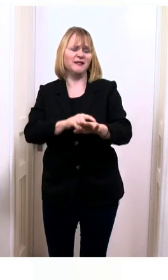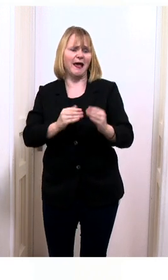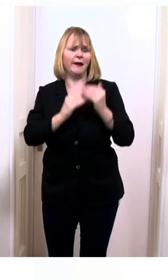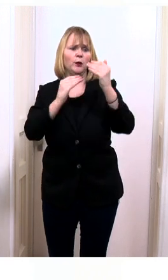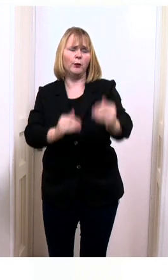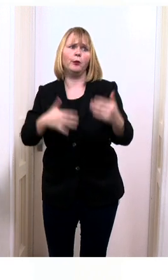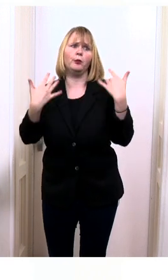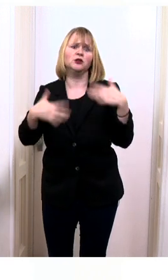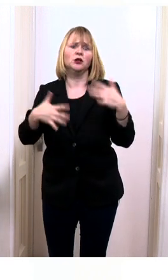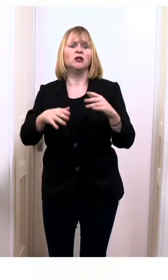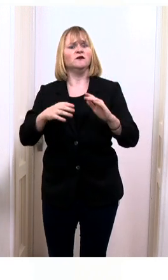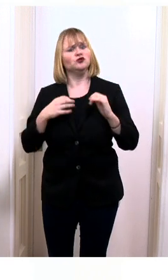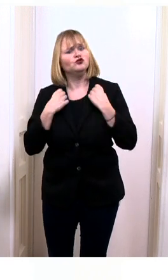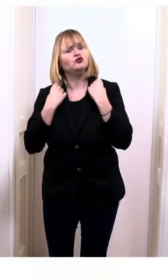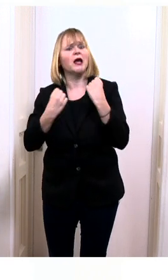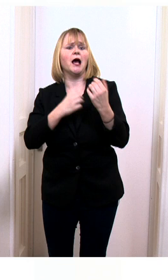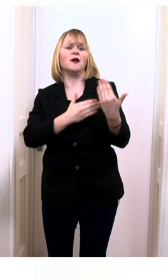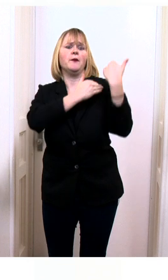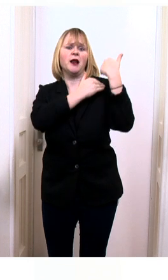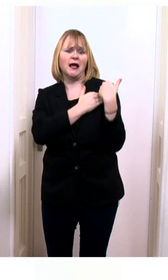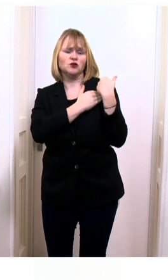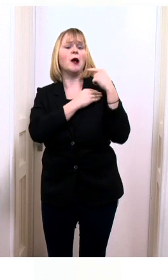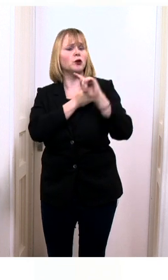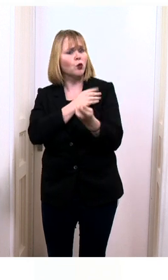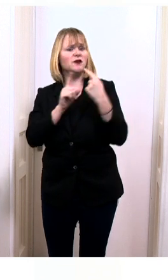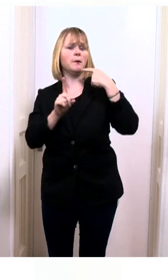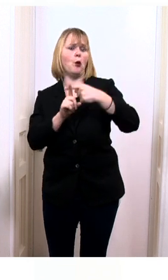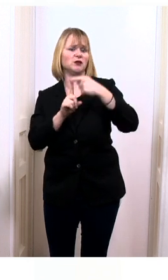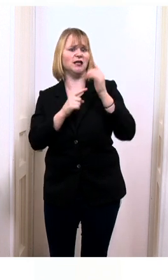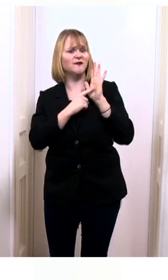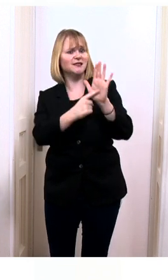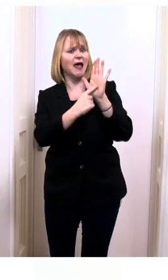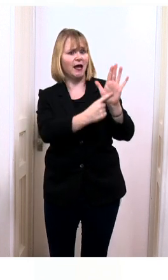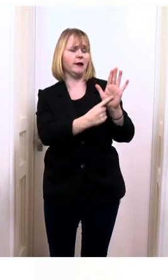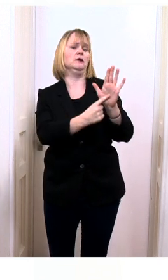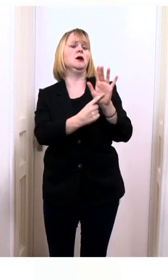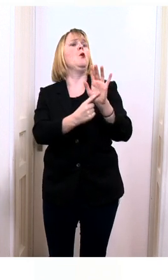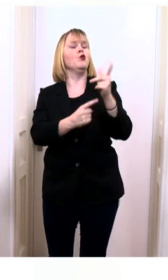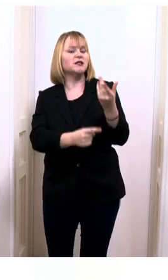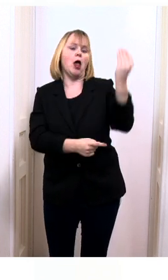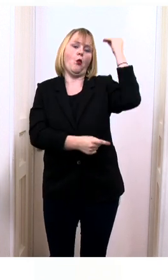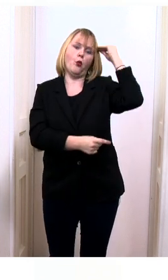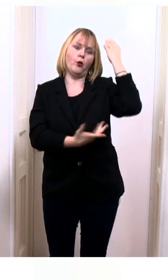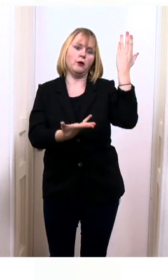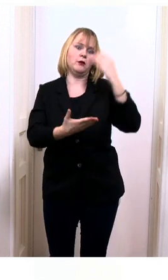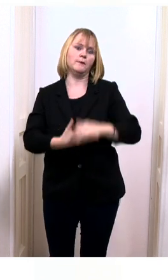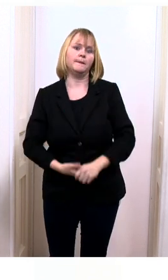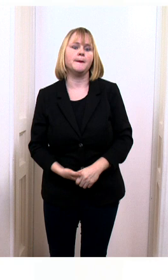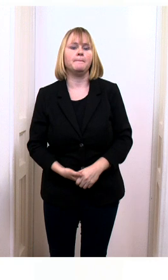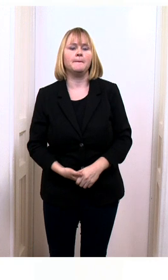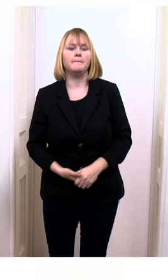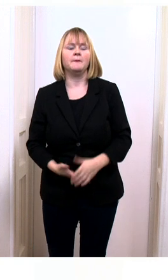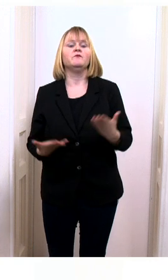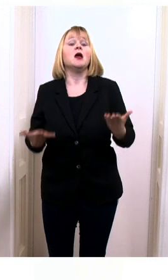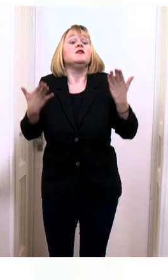auch wichtig, dass die eben gezeigten positiven Fakten in der Diskussion mit berücksichtigt werden.